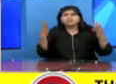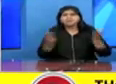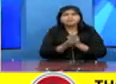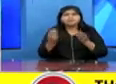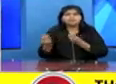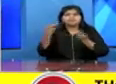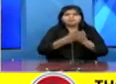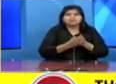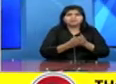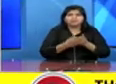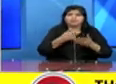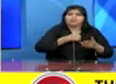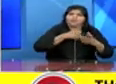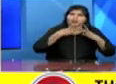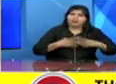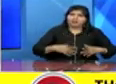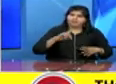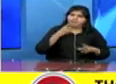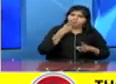बहुत बड़ा खिलवाड़ कर रहे हैं।